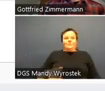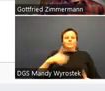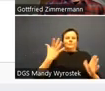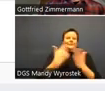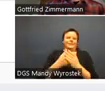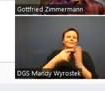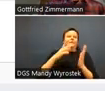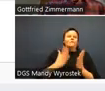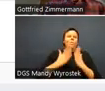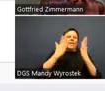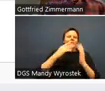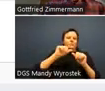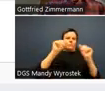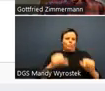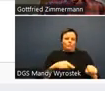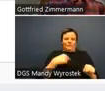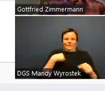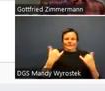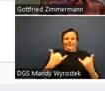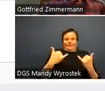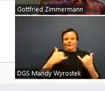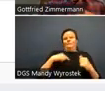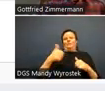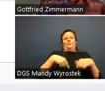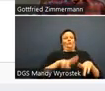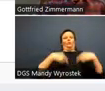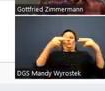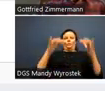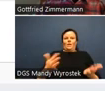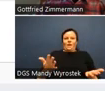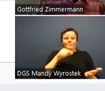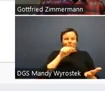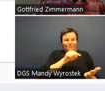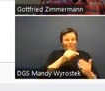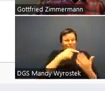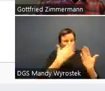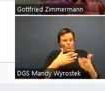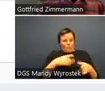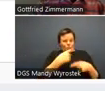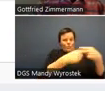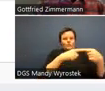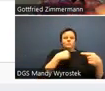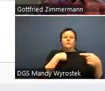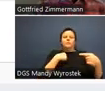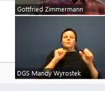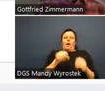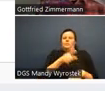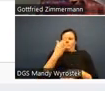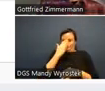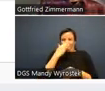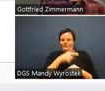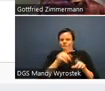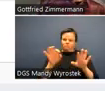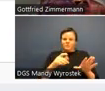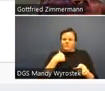eigentlich keine Maus dazu. Ich werde jetzt der Einfachheit halber die Maus benutzen, damit Sie besser sehen, was ich mache und auch weil